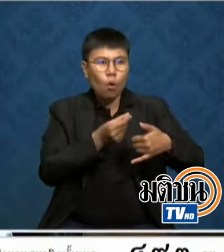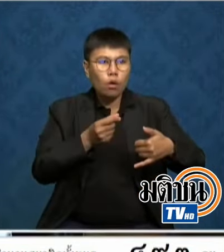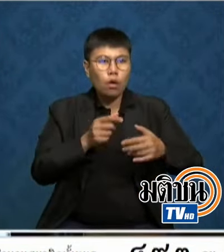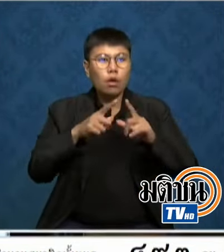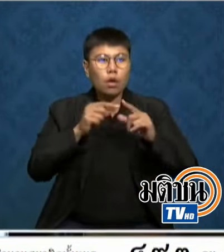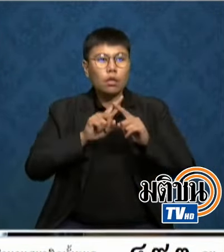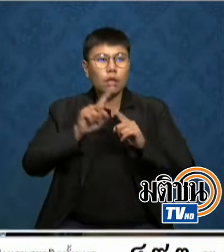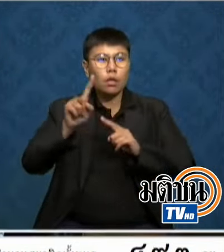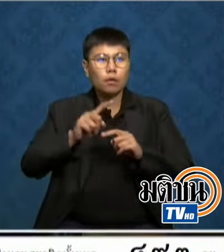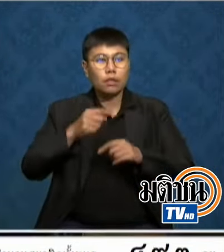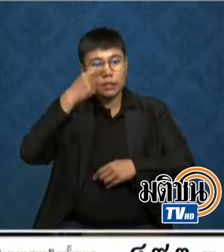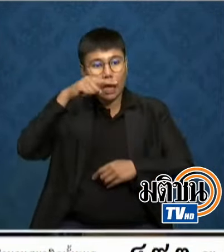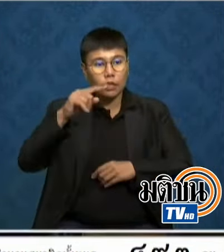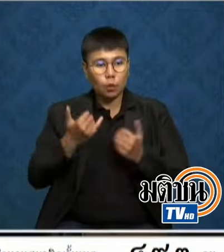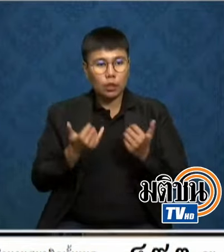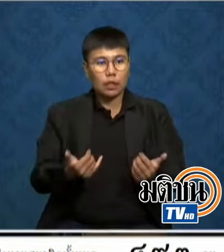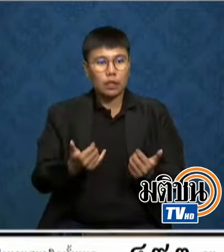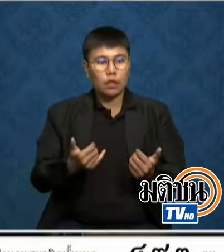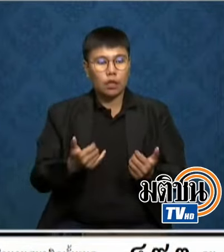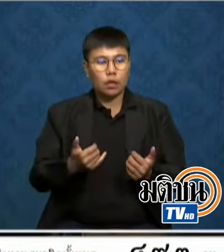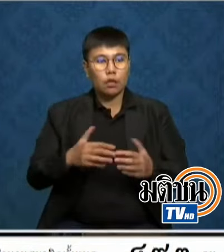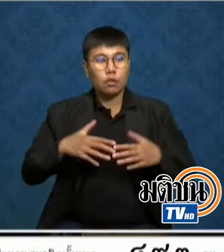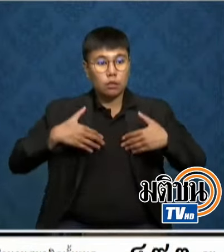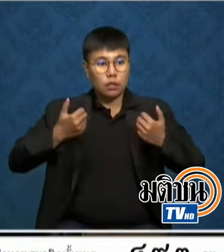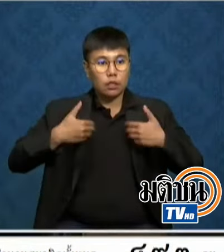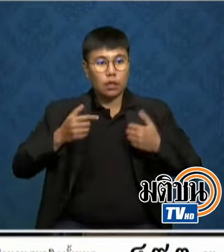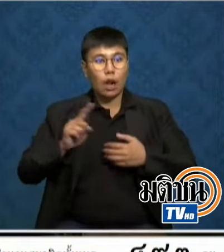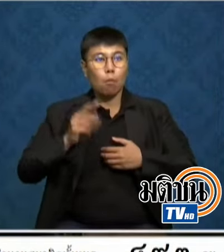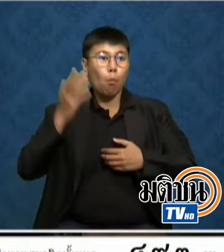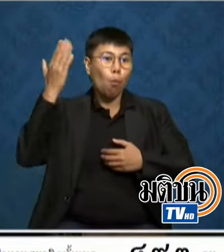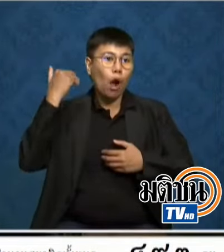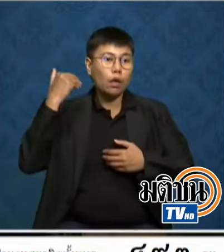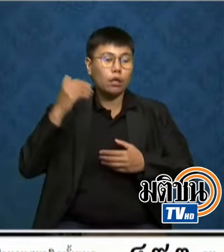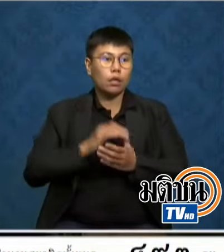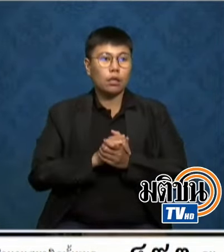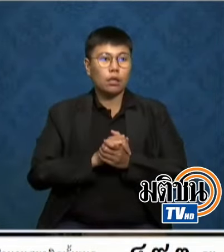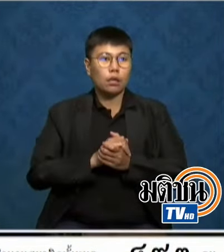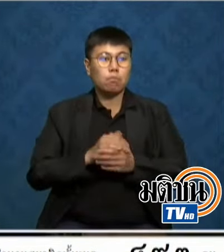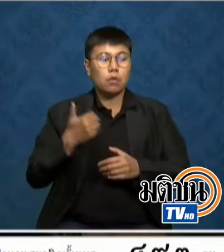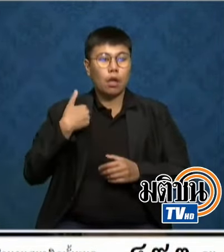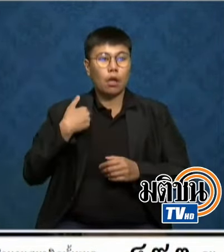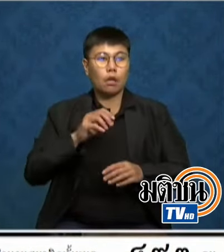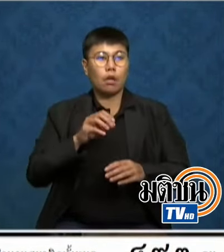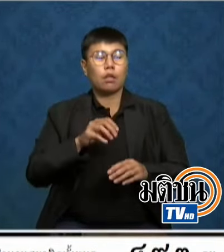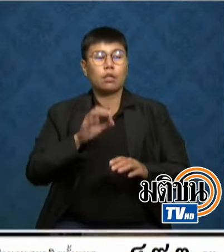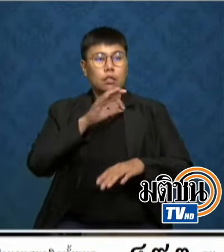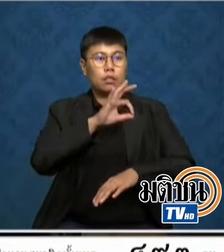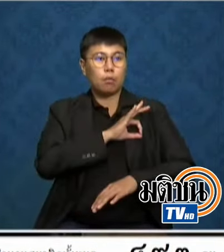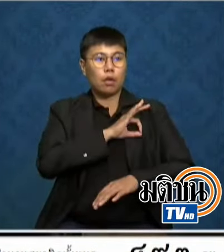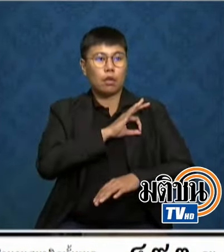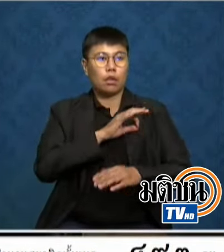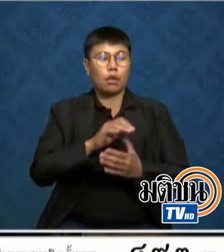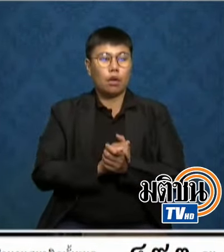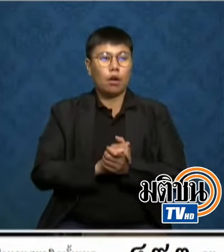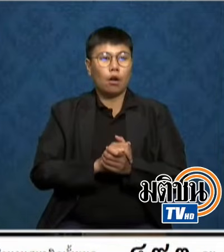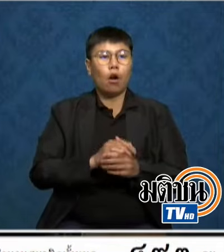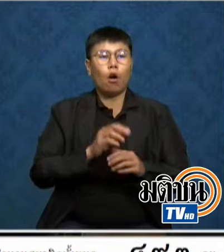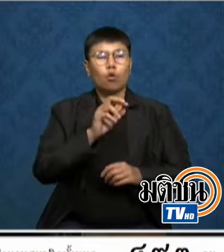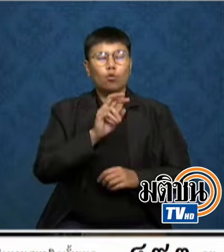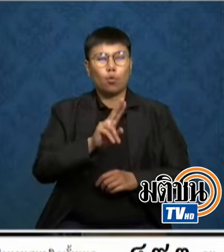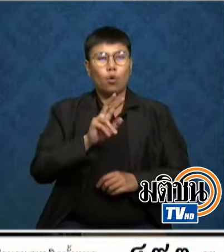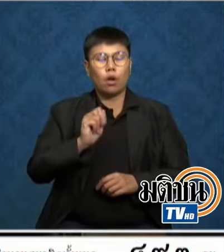องที่ประเทศไทยเราเนี่ยจริงๆต้องวันนี้ต้องขอแสดงความยินดีนะครับที่เมื่อคืนนี้เราได้รับเป็นสมาชิกคณะมนตรีสิทธิมนุษยชนแห่งสหประชาชา